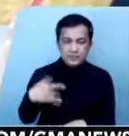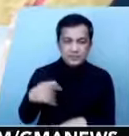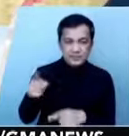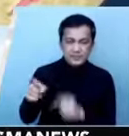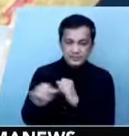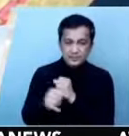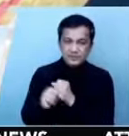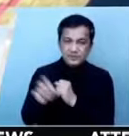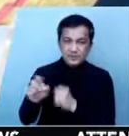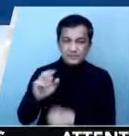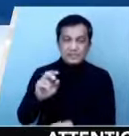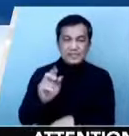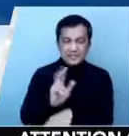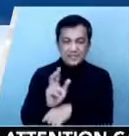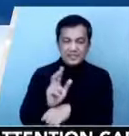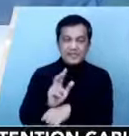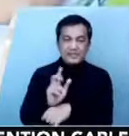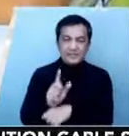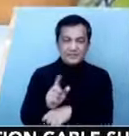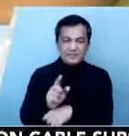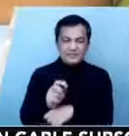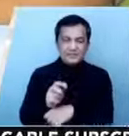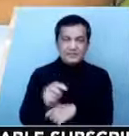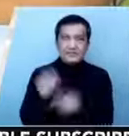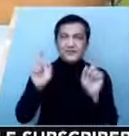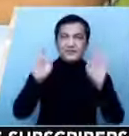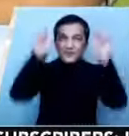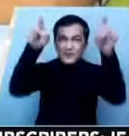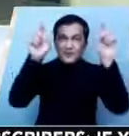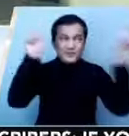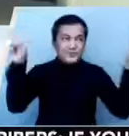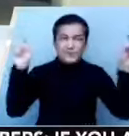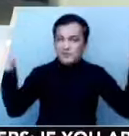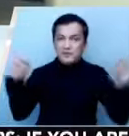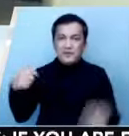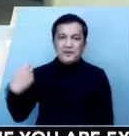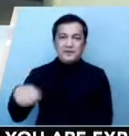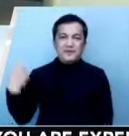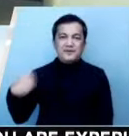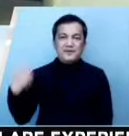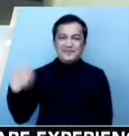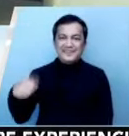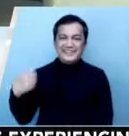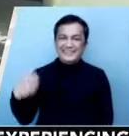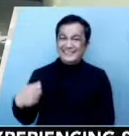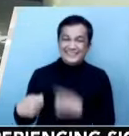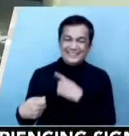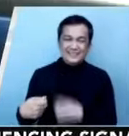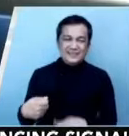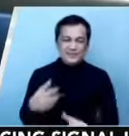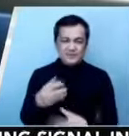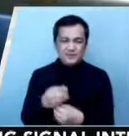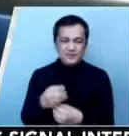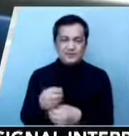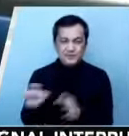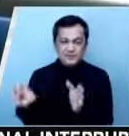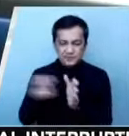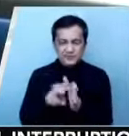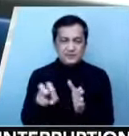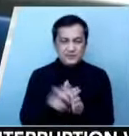City. Mga nakasabit na pamaypay na magagamit ng mga pasahero. Tabang lang sa sa mga pasahero, sobrang init po.